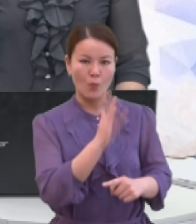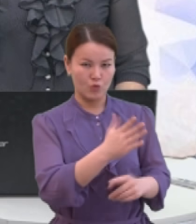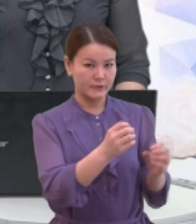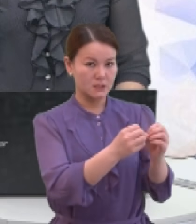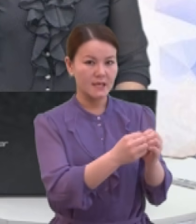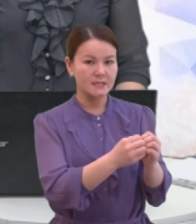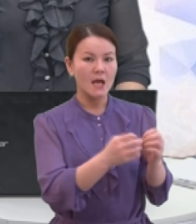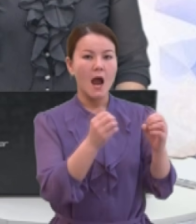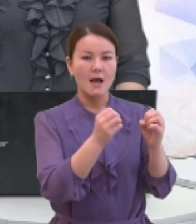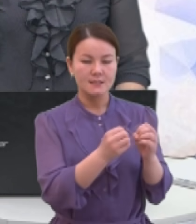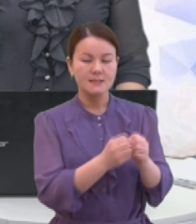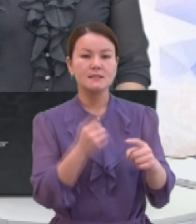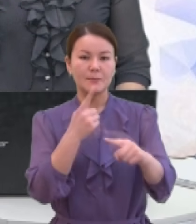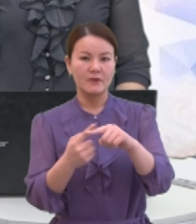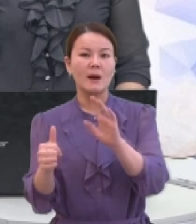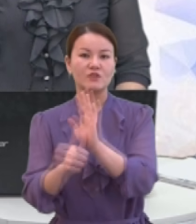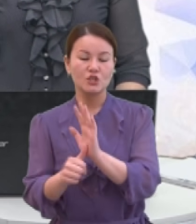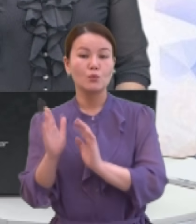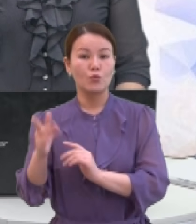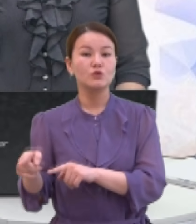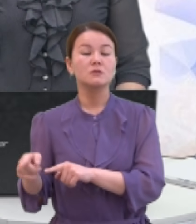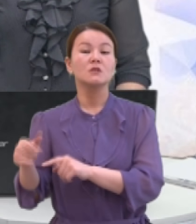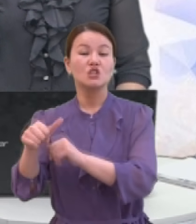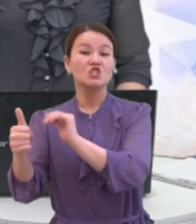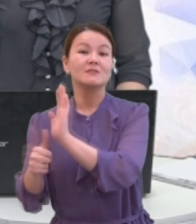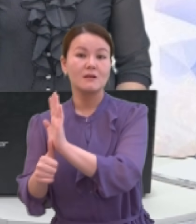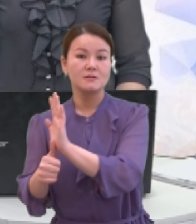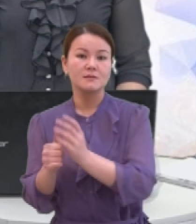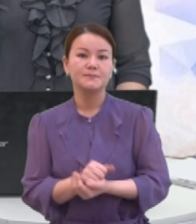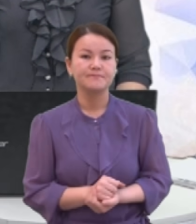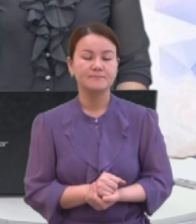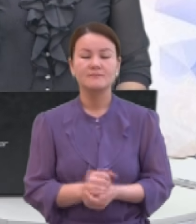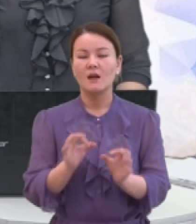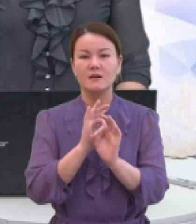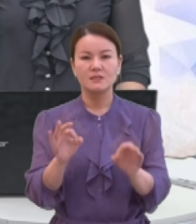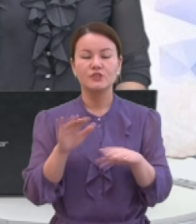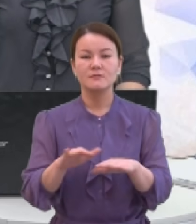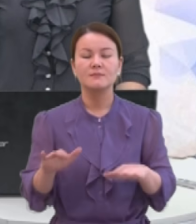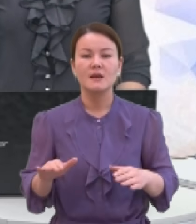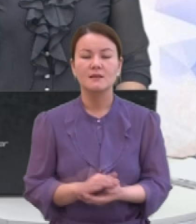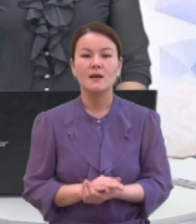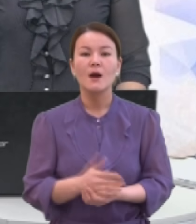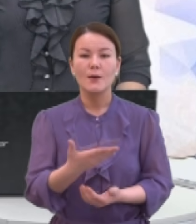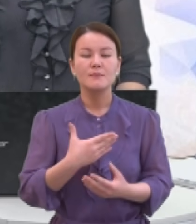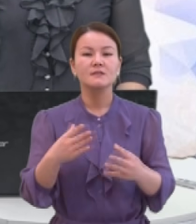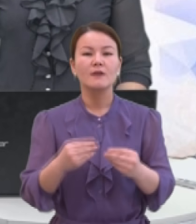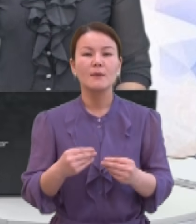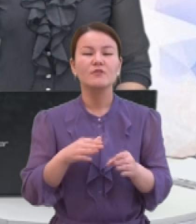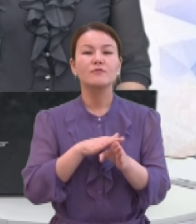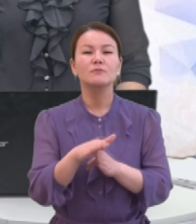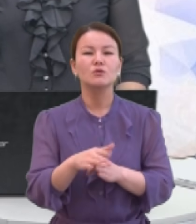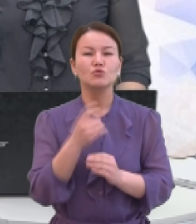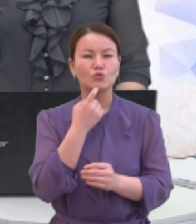10 прибавить 6 получится 16 отлично ребята мы с вами выполнили